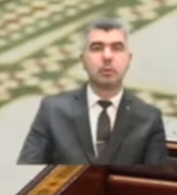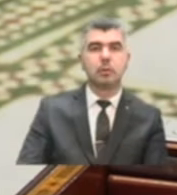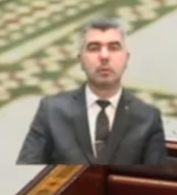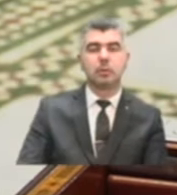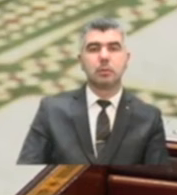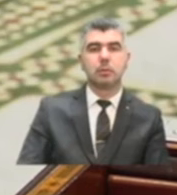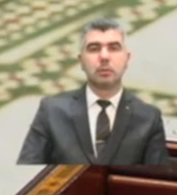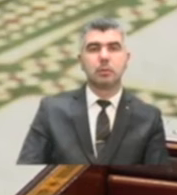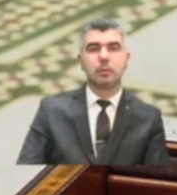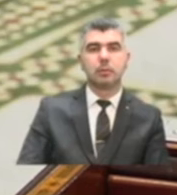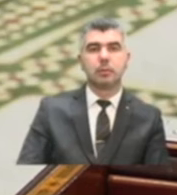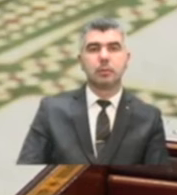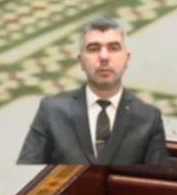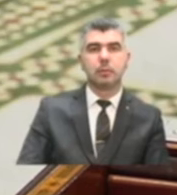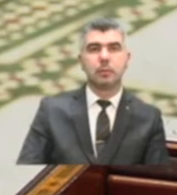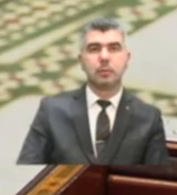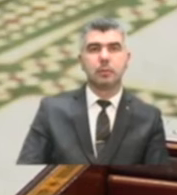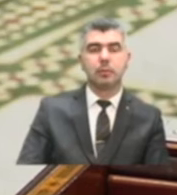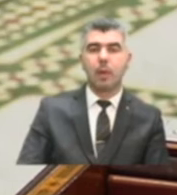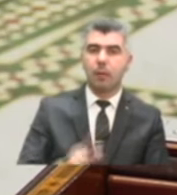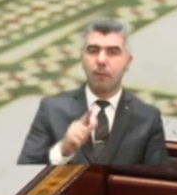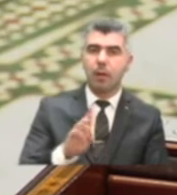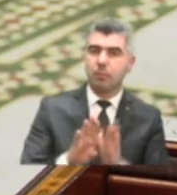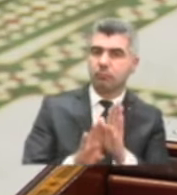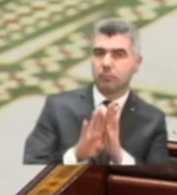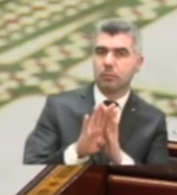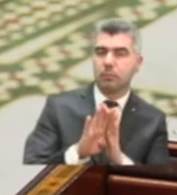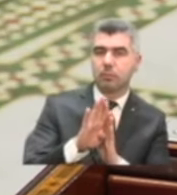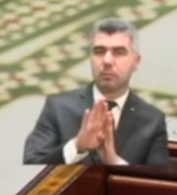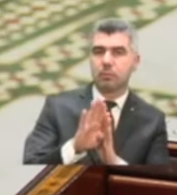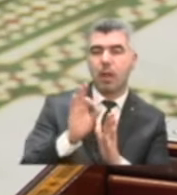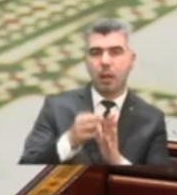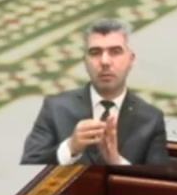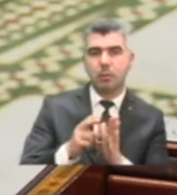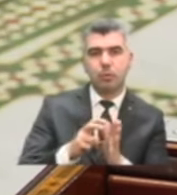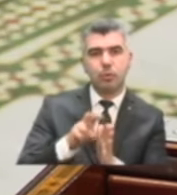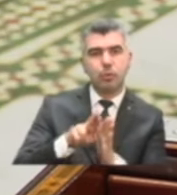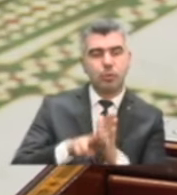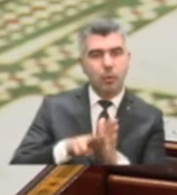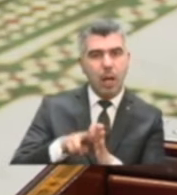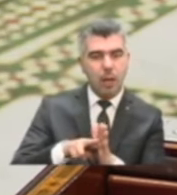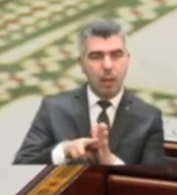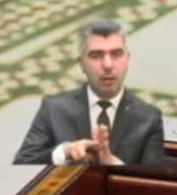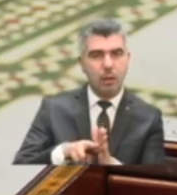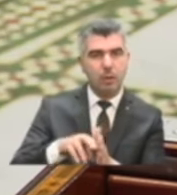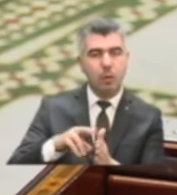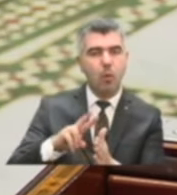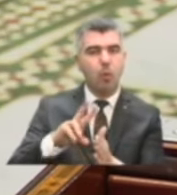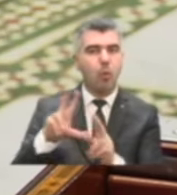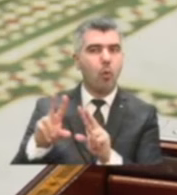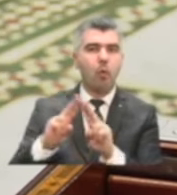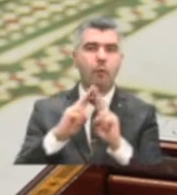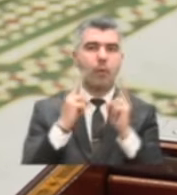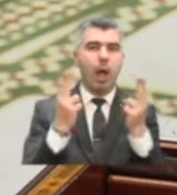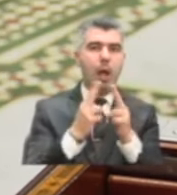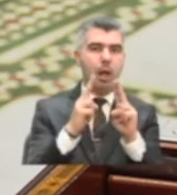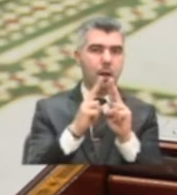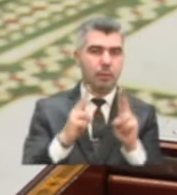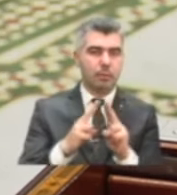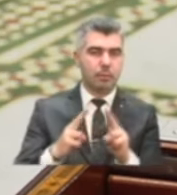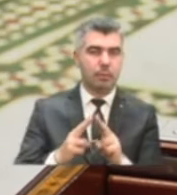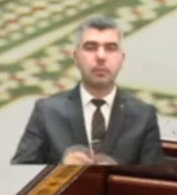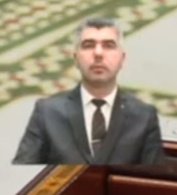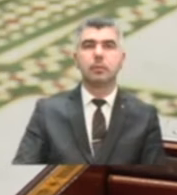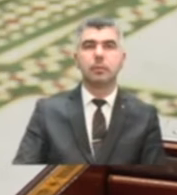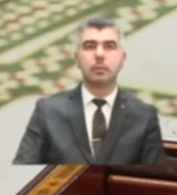للسكك الحديدية مكتب رائد بالنسبة للجهة، ولكن أيضا عالميا. بالطبع